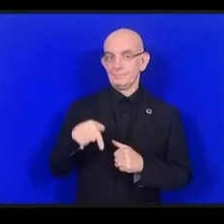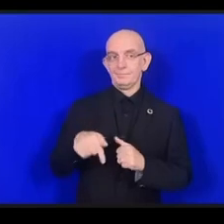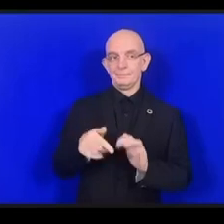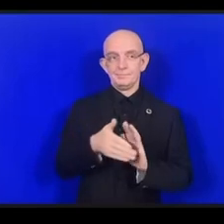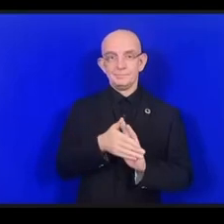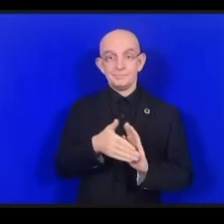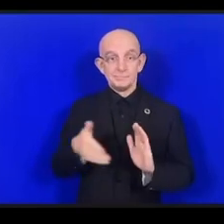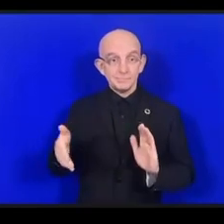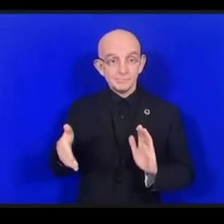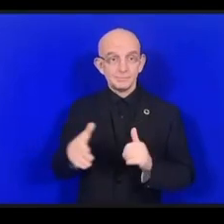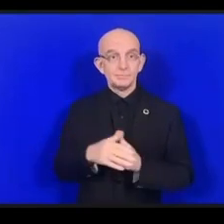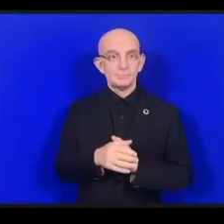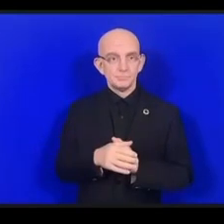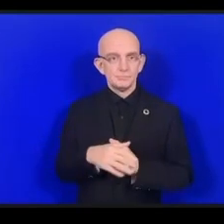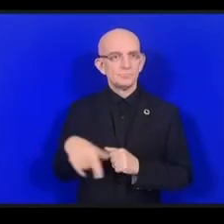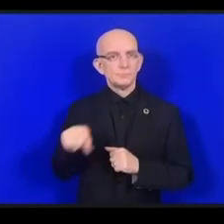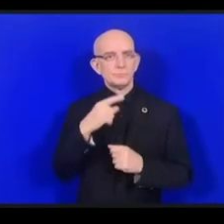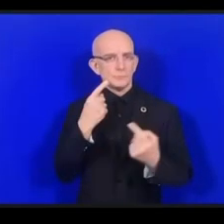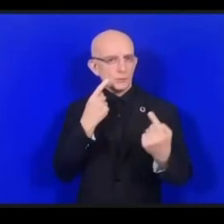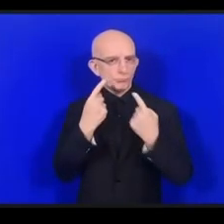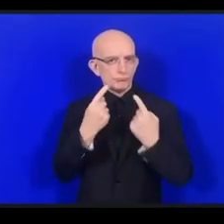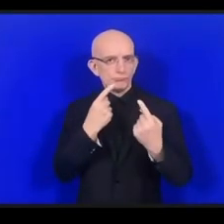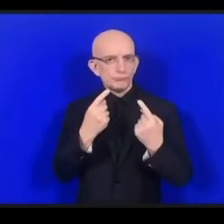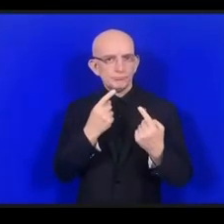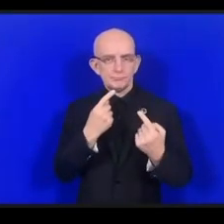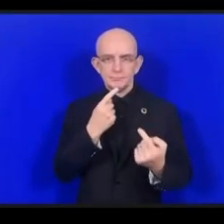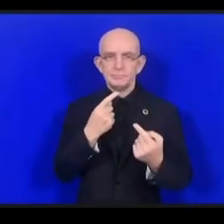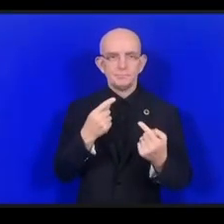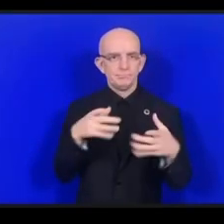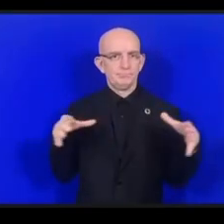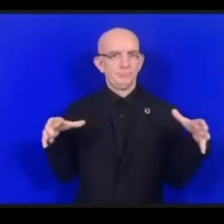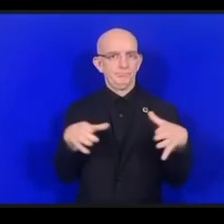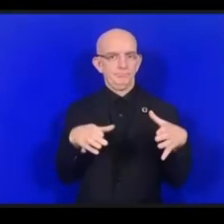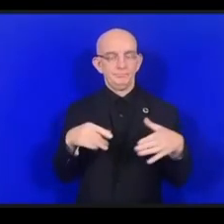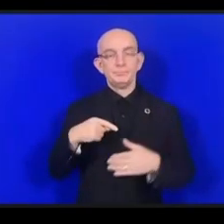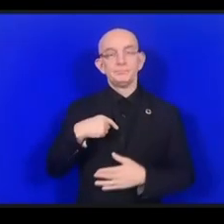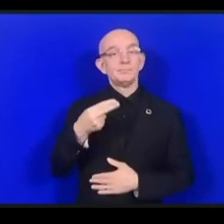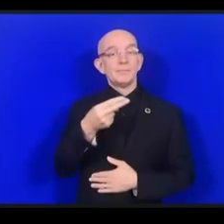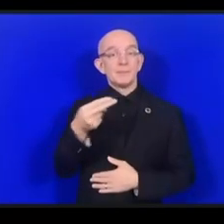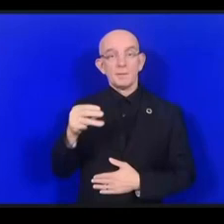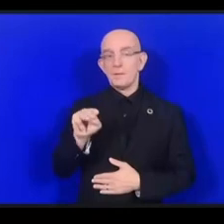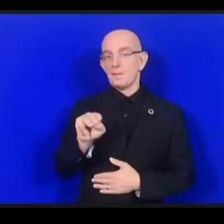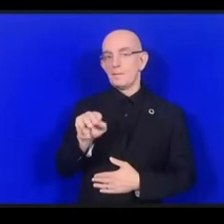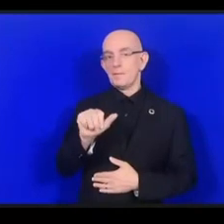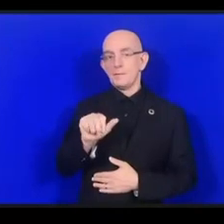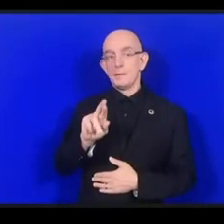我们非常荣幸的欢迎大家来到我们今天下午的